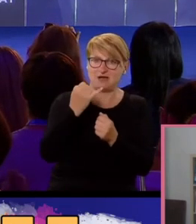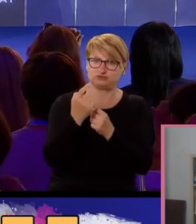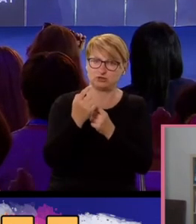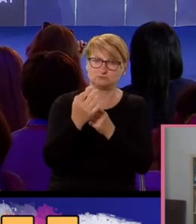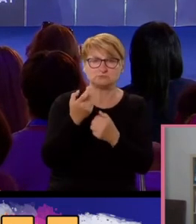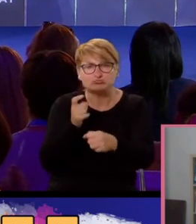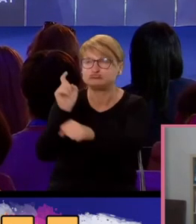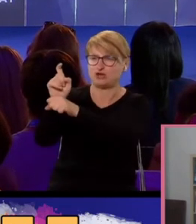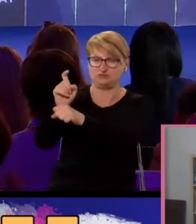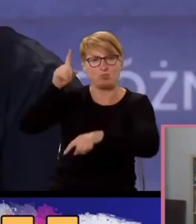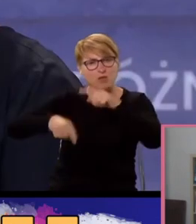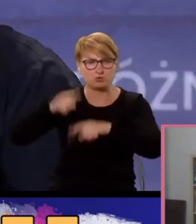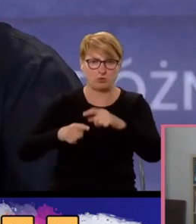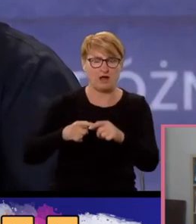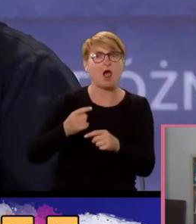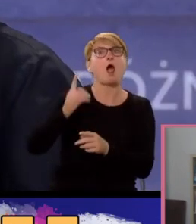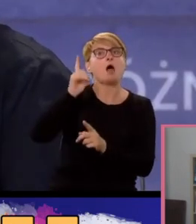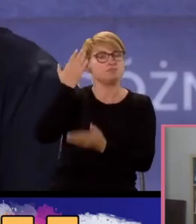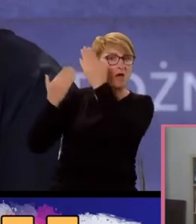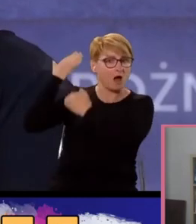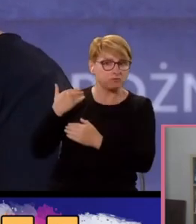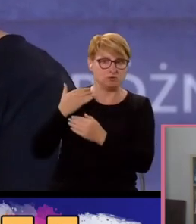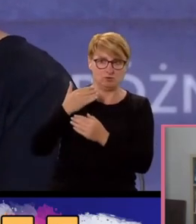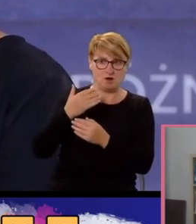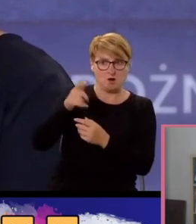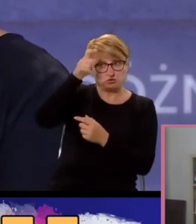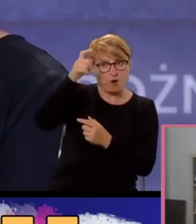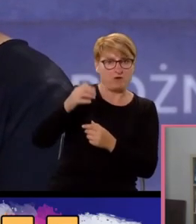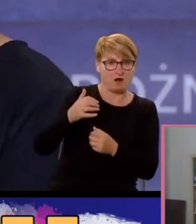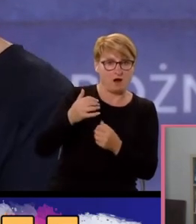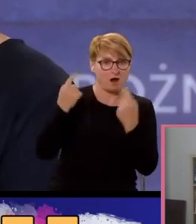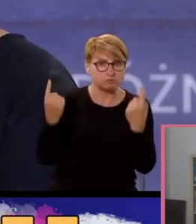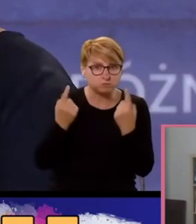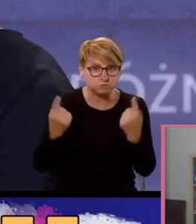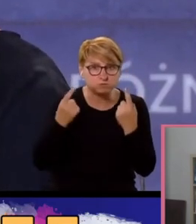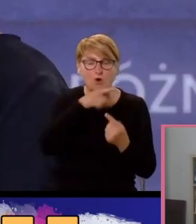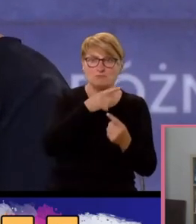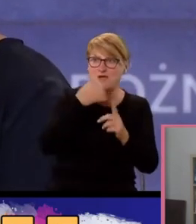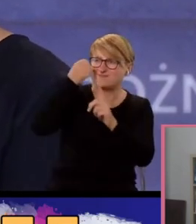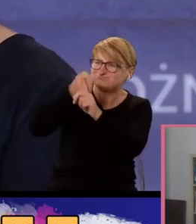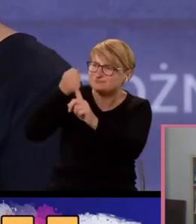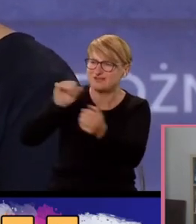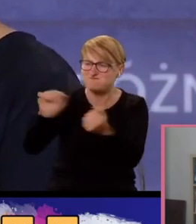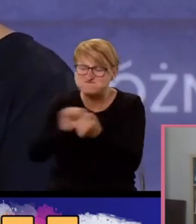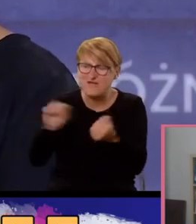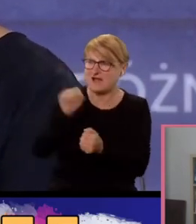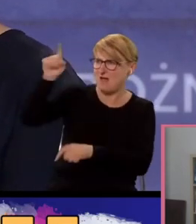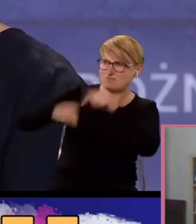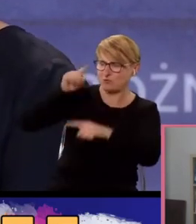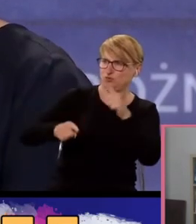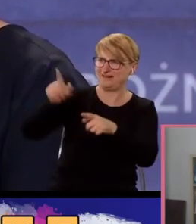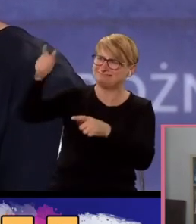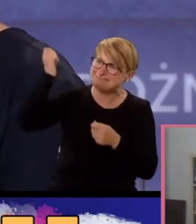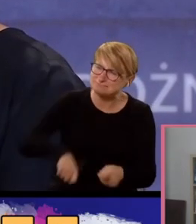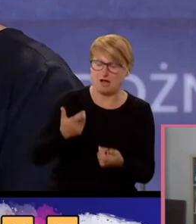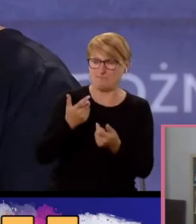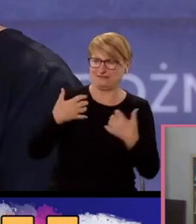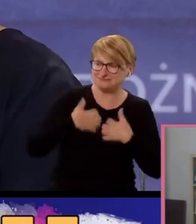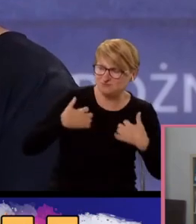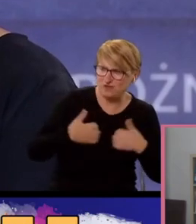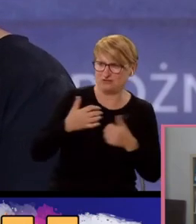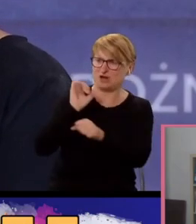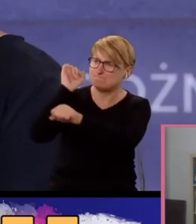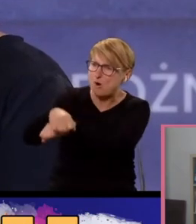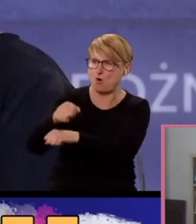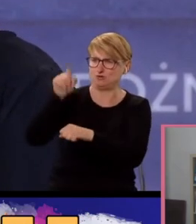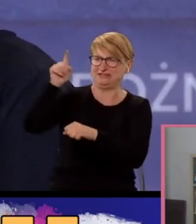przeciwko naturze. Jak się przyjrzymy mitom starym, to na przykład droga bohatera polegała na tym, że musiał zwalczyć naturę, że musiał stanąć z nią do walki, zabić jakieś zwierzę,